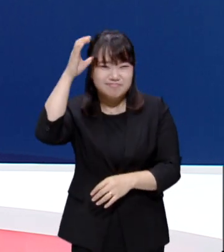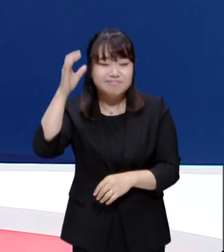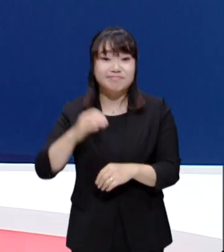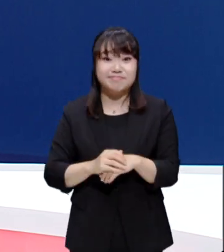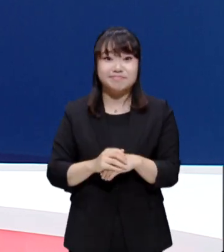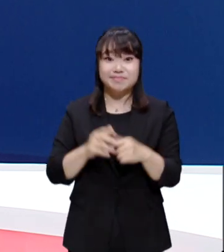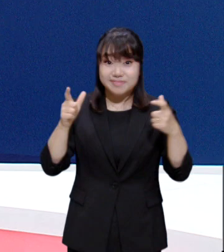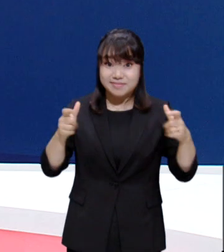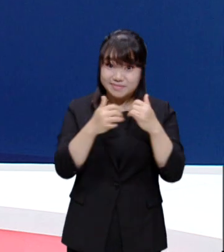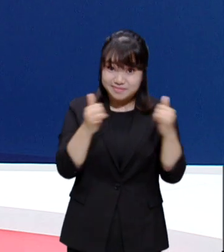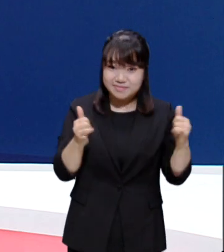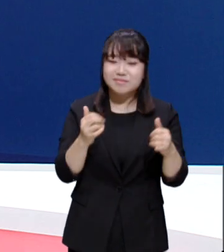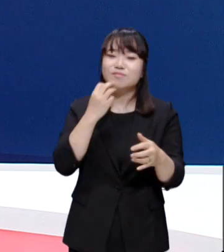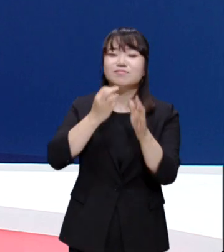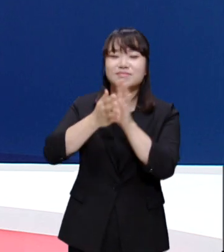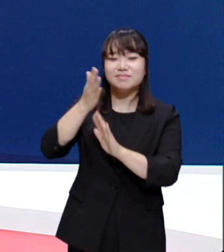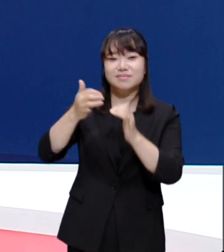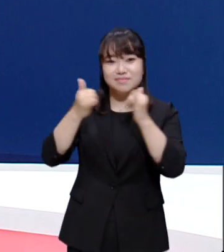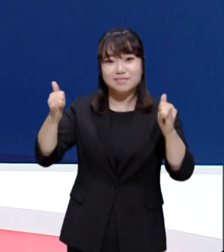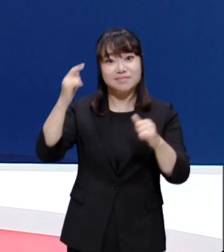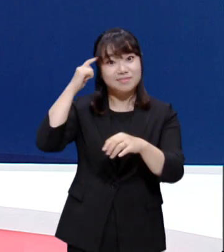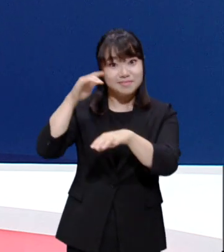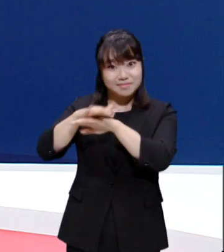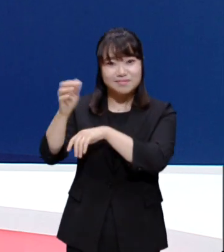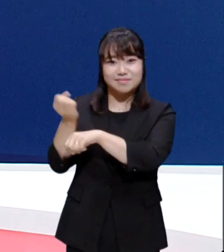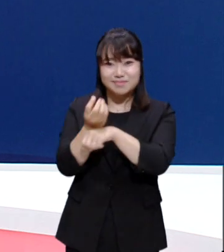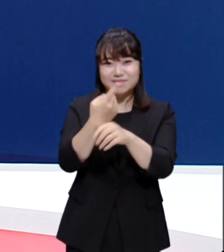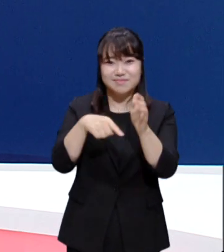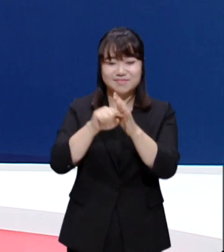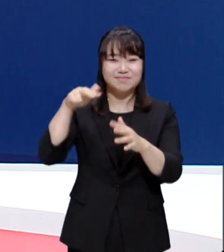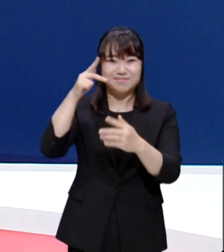네, 저희는 지역 주민, 더 나아가 서울 시민의 가치를 담은